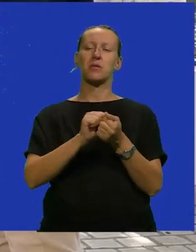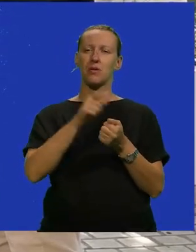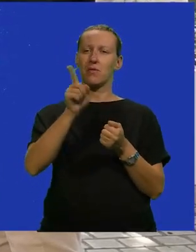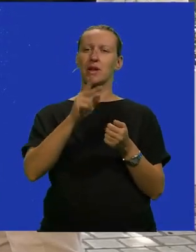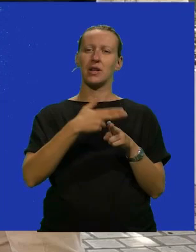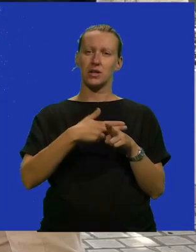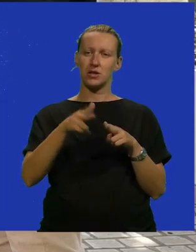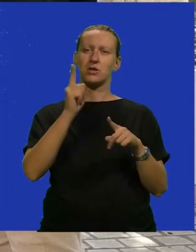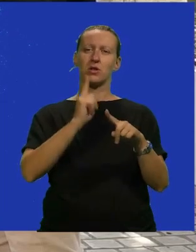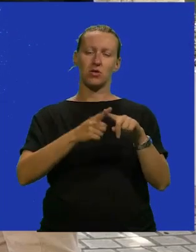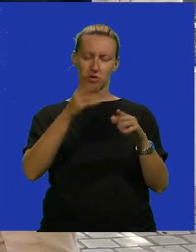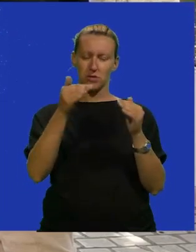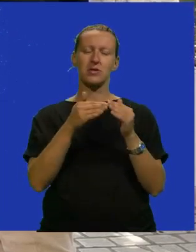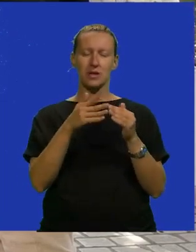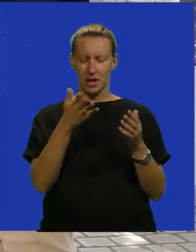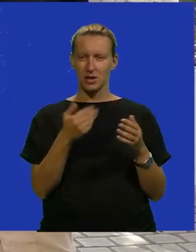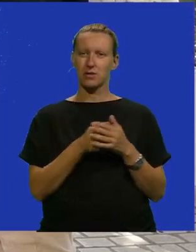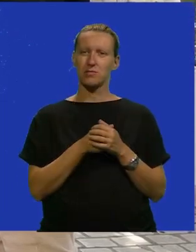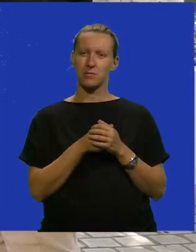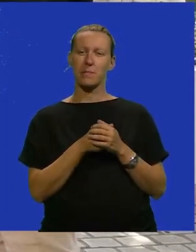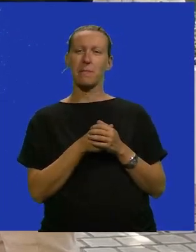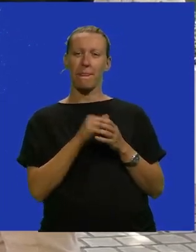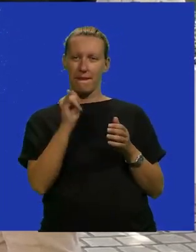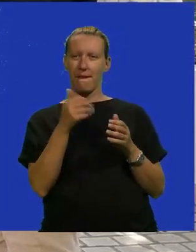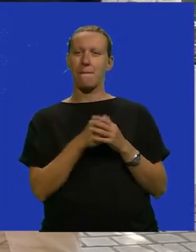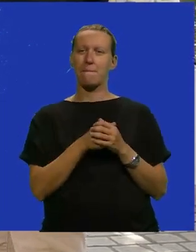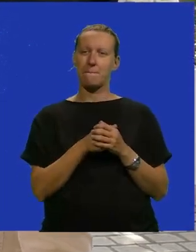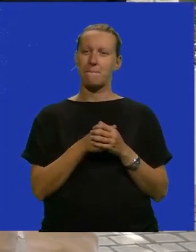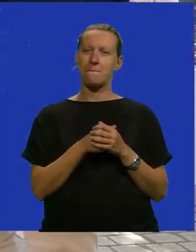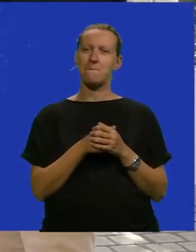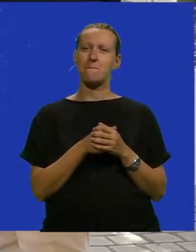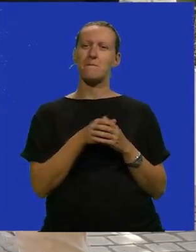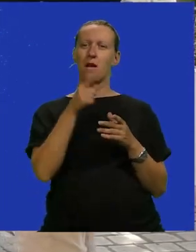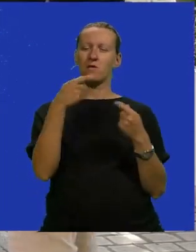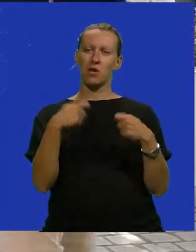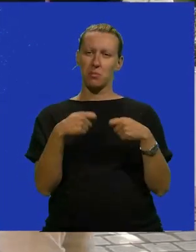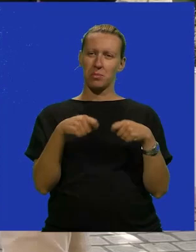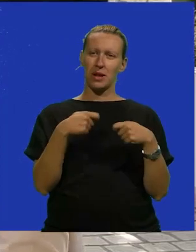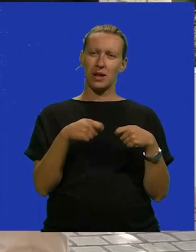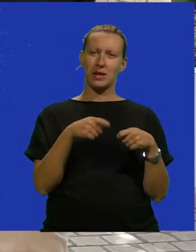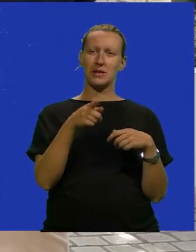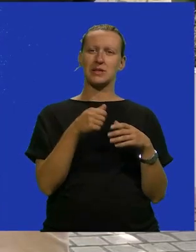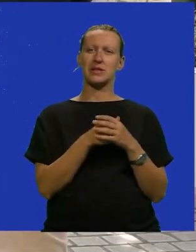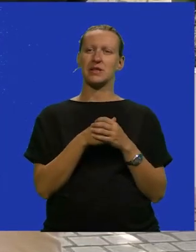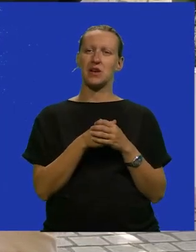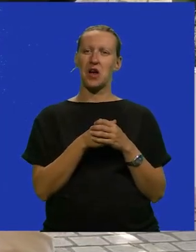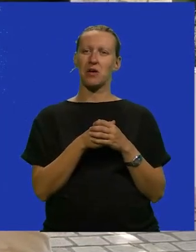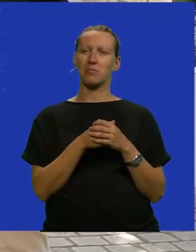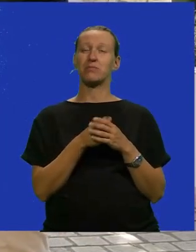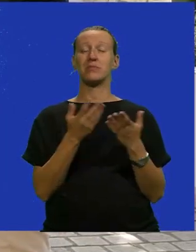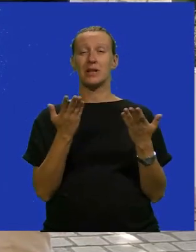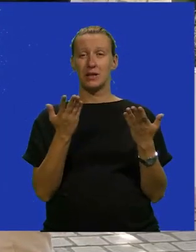ovaj nije čisti, točno, slažem se. Da. Ovo isto plastika.